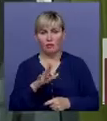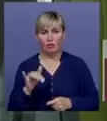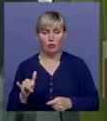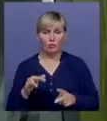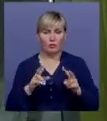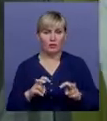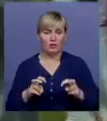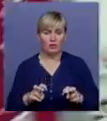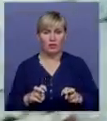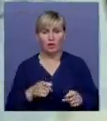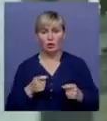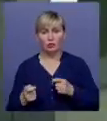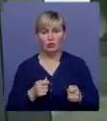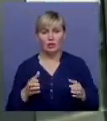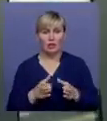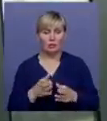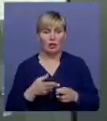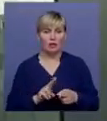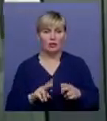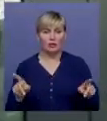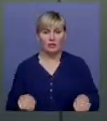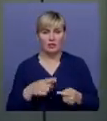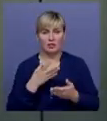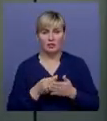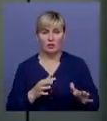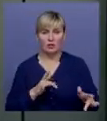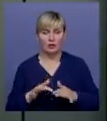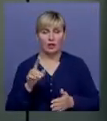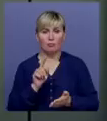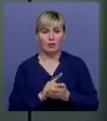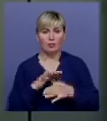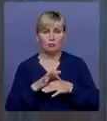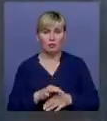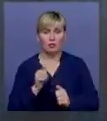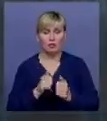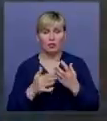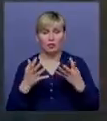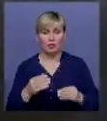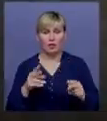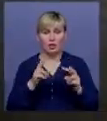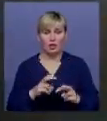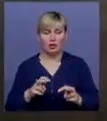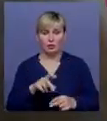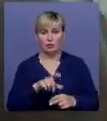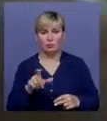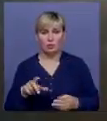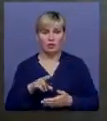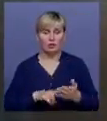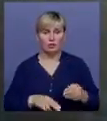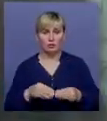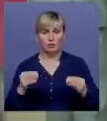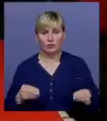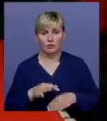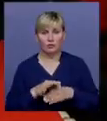аудита руководители компании которые возобновили свою деятельность обязаны проводить ежедневно осмотр персонала с регистрацией в журнале вести